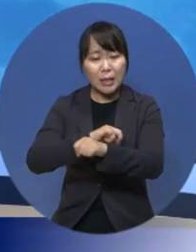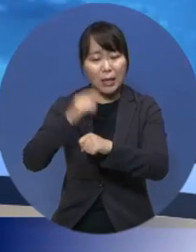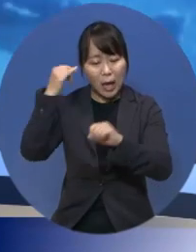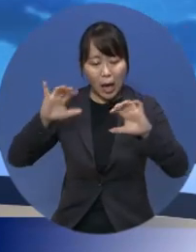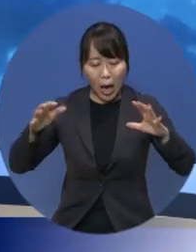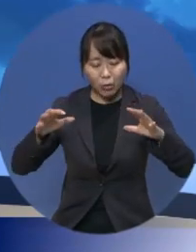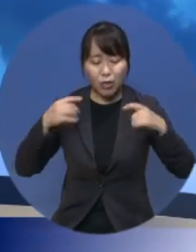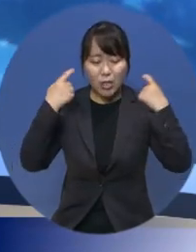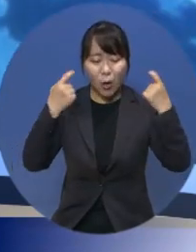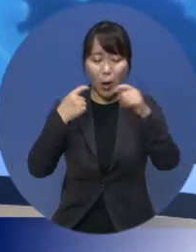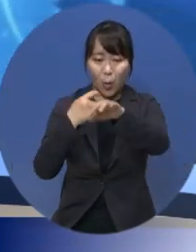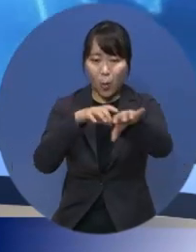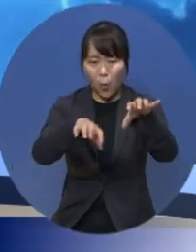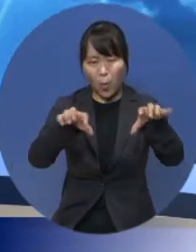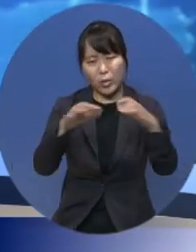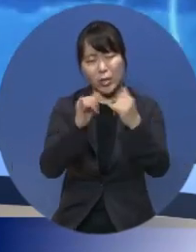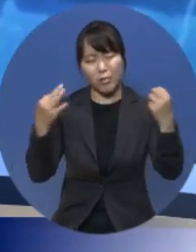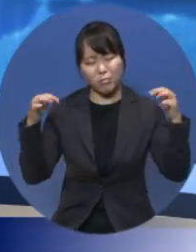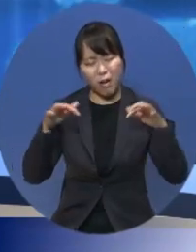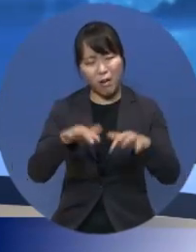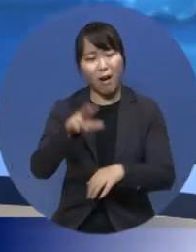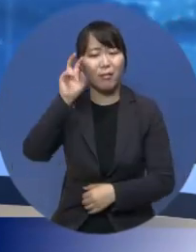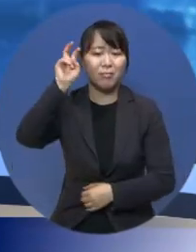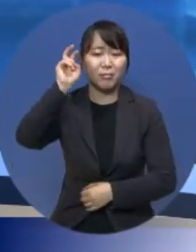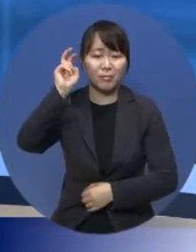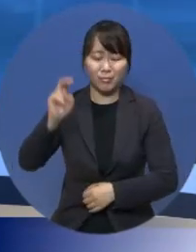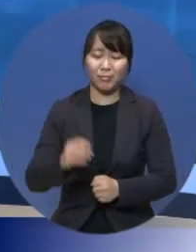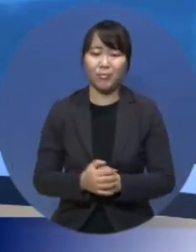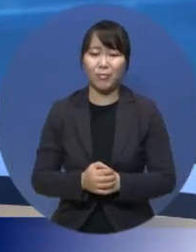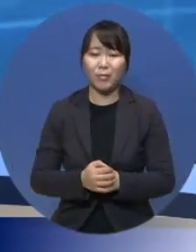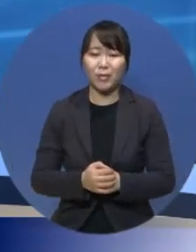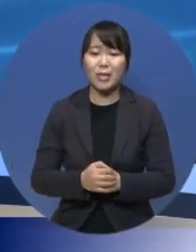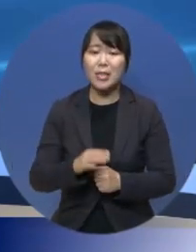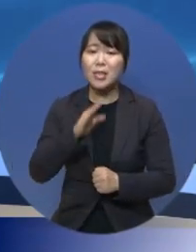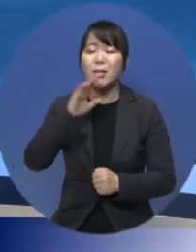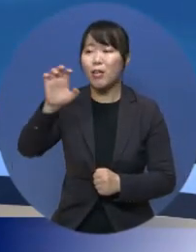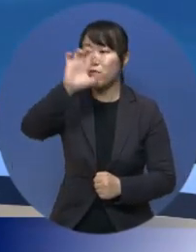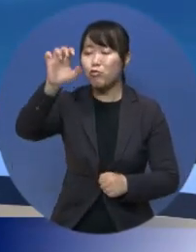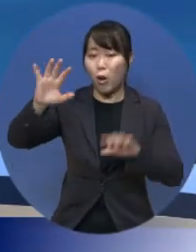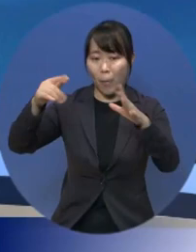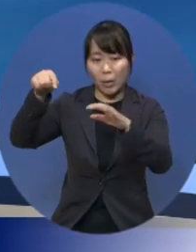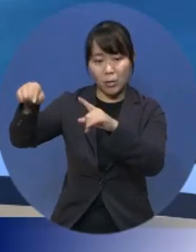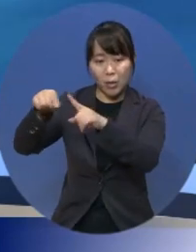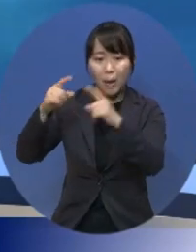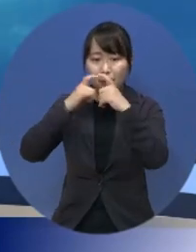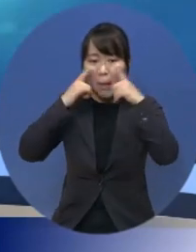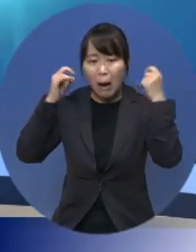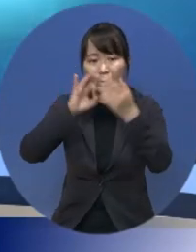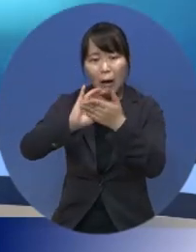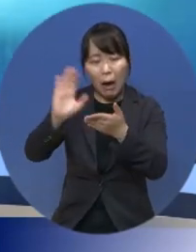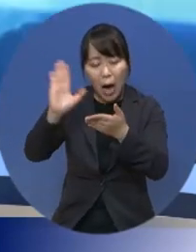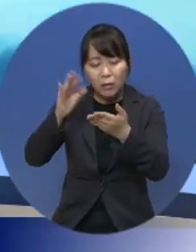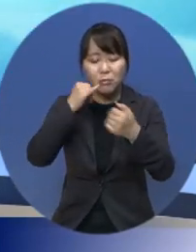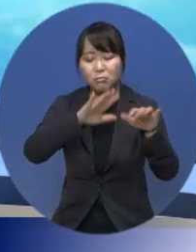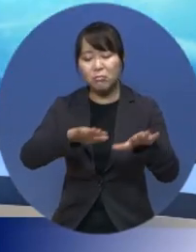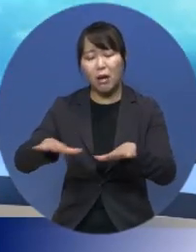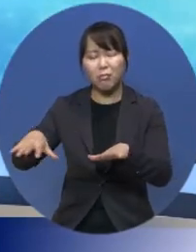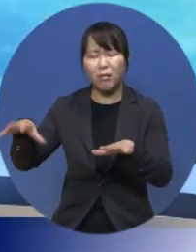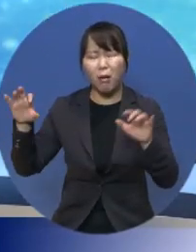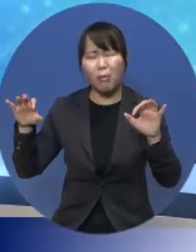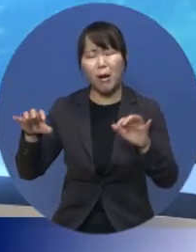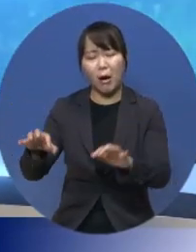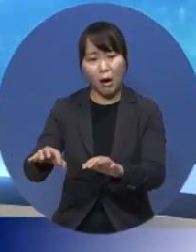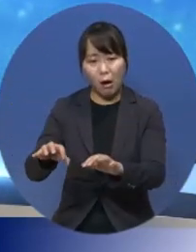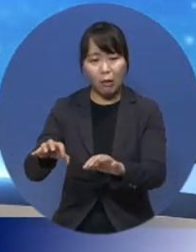국내 여행지의 사람이 몰릴 것으로 예상되는데요 실제 유럽에서는 마스크를 쓰지 않은 사람들이 해변에